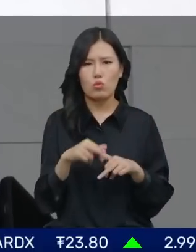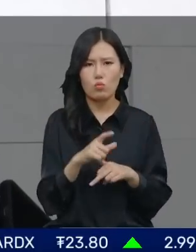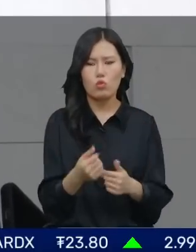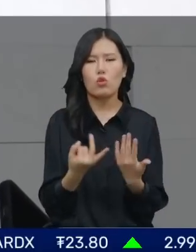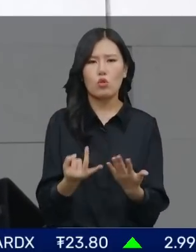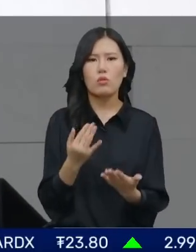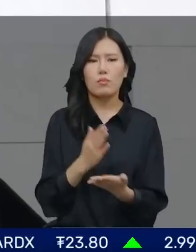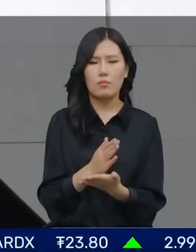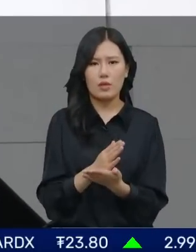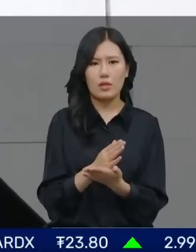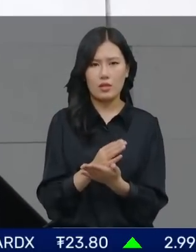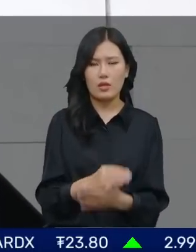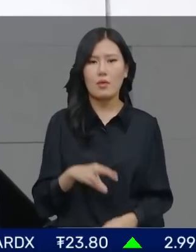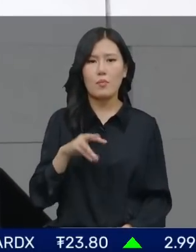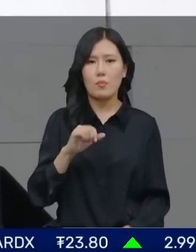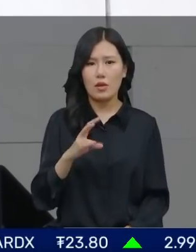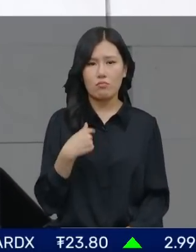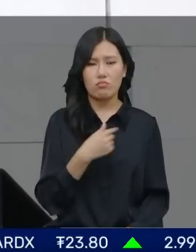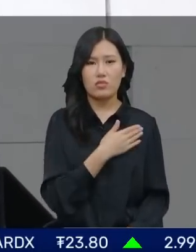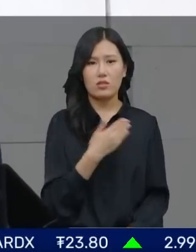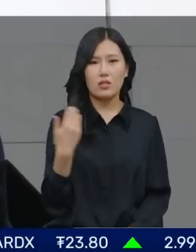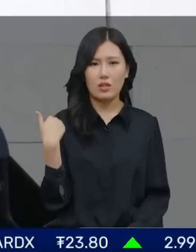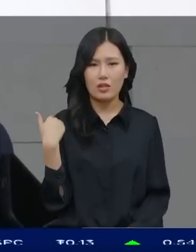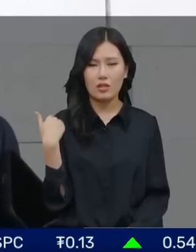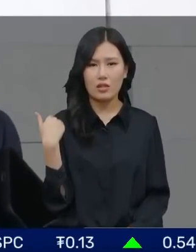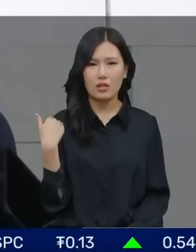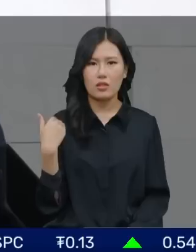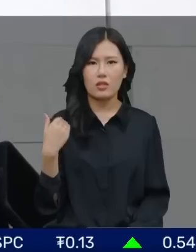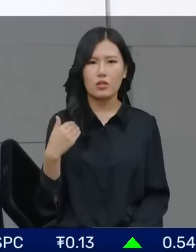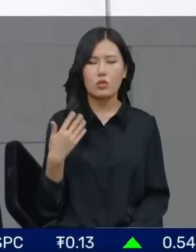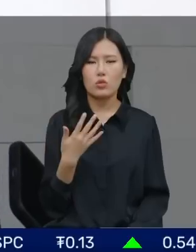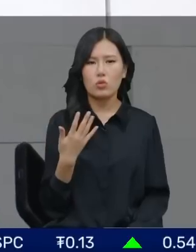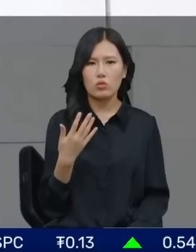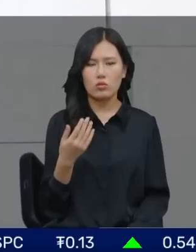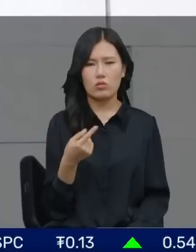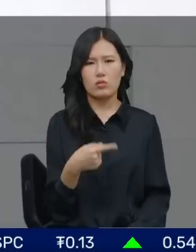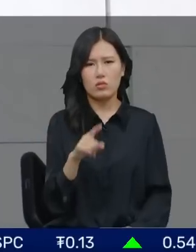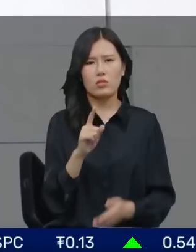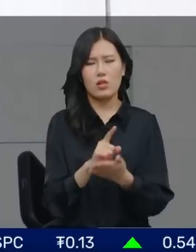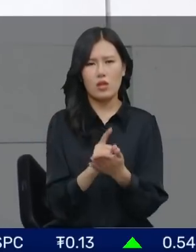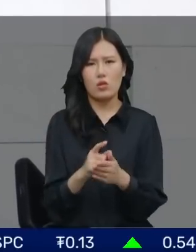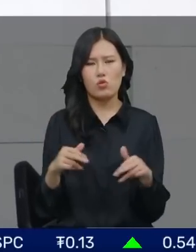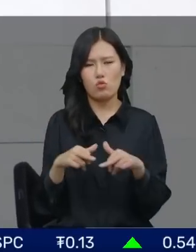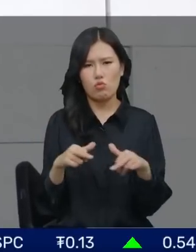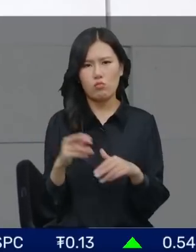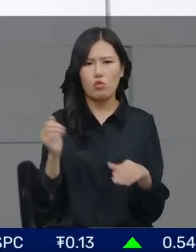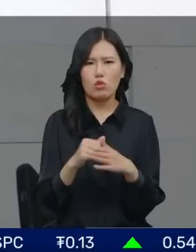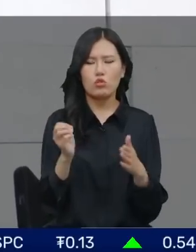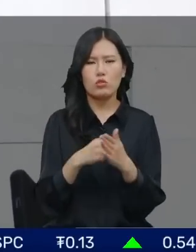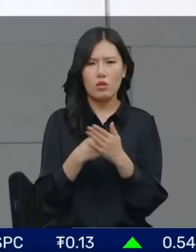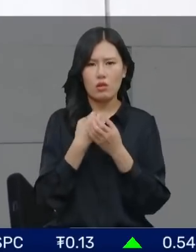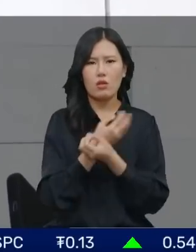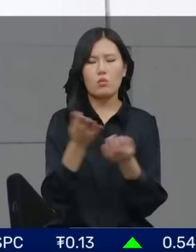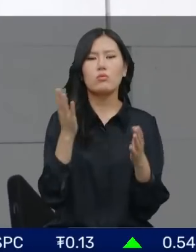байгаа. Тэр Монгол ардын намын даргаын хувьд ч гэсэн бид нар жагсаалтын эхний тавд бол хөгжлийн бэрхшээлтэй иргэдийн төлөөлөгийг оруулна гэдгээ зарлчихсан.